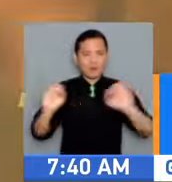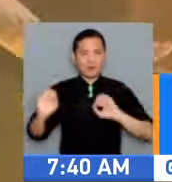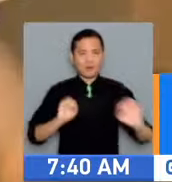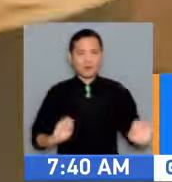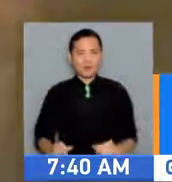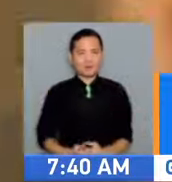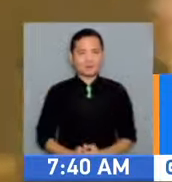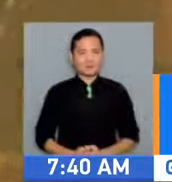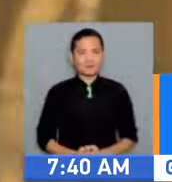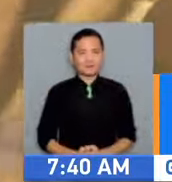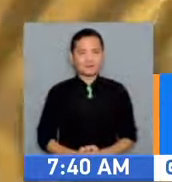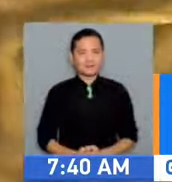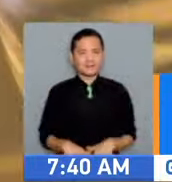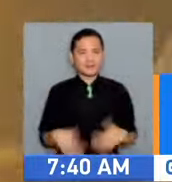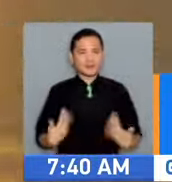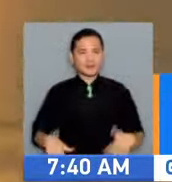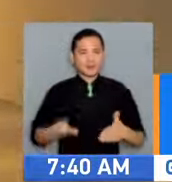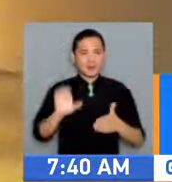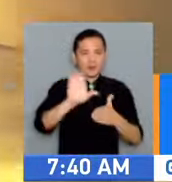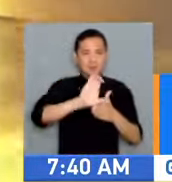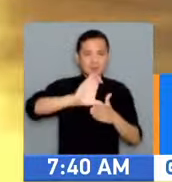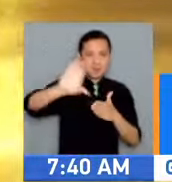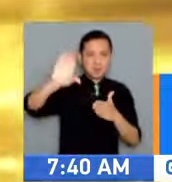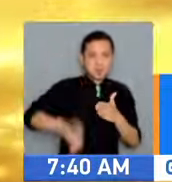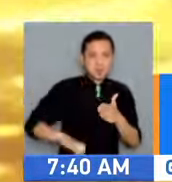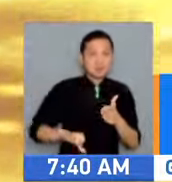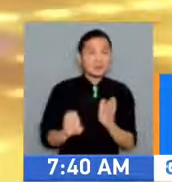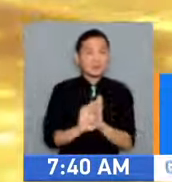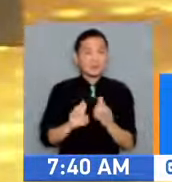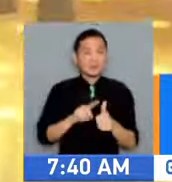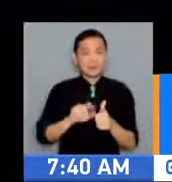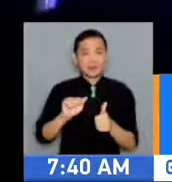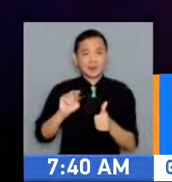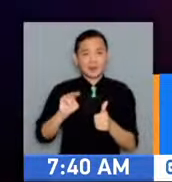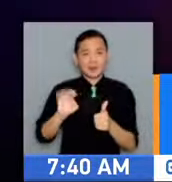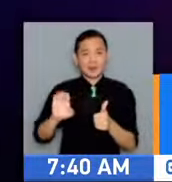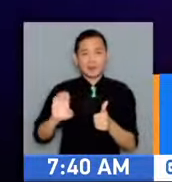Talaga namang kompleto po sila gaya ni na Ann Curtis. Nandiyan din si Karil.